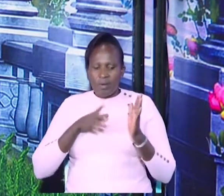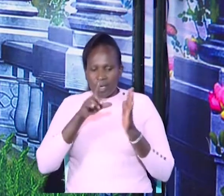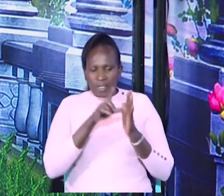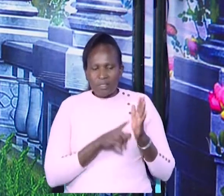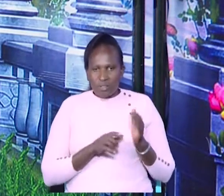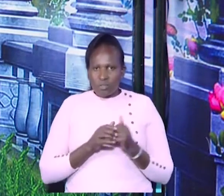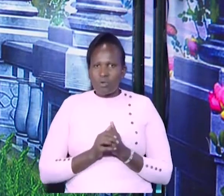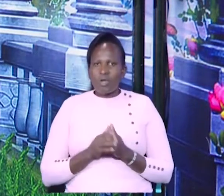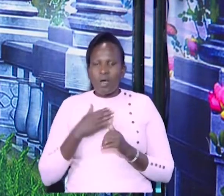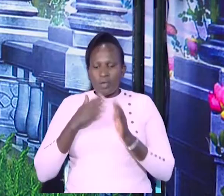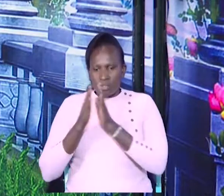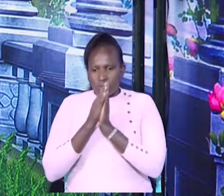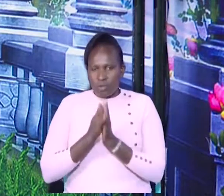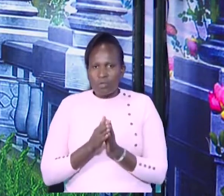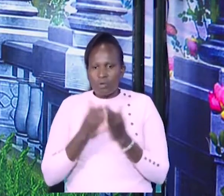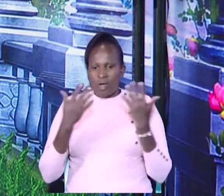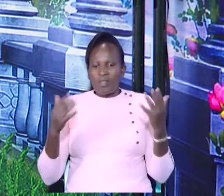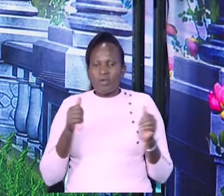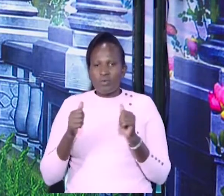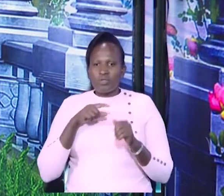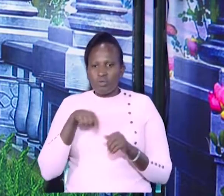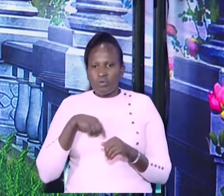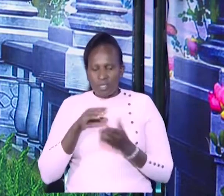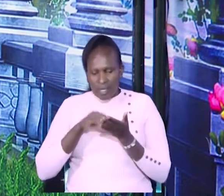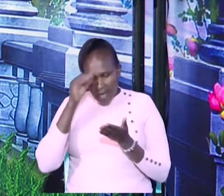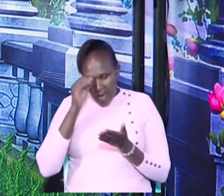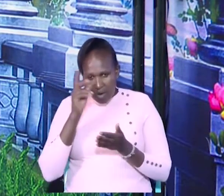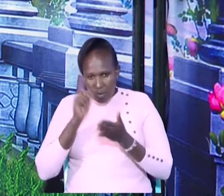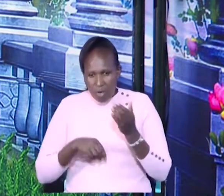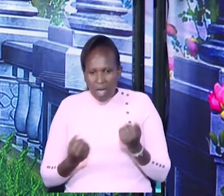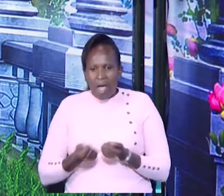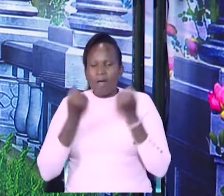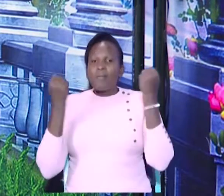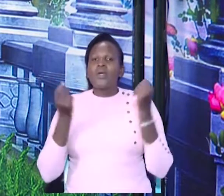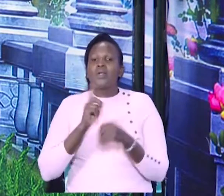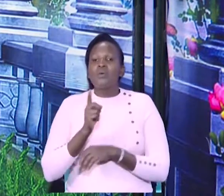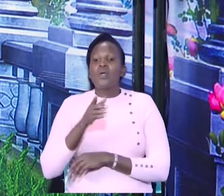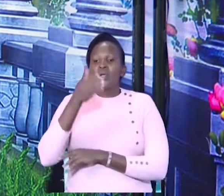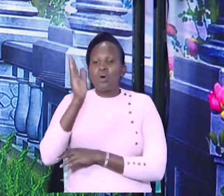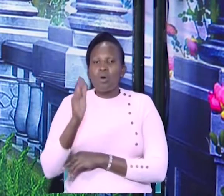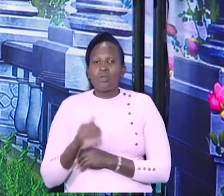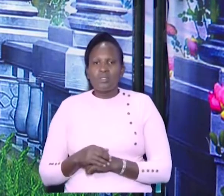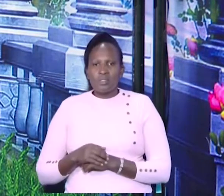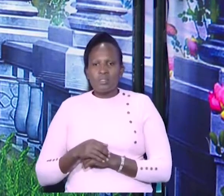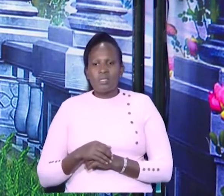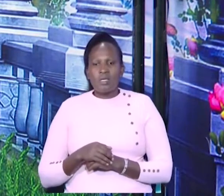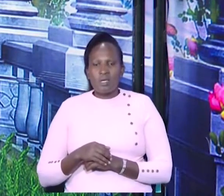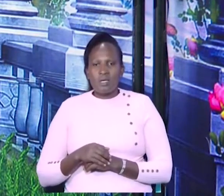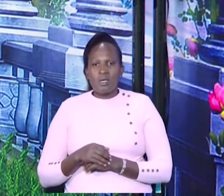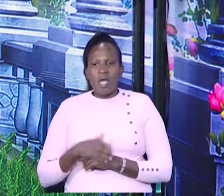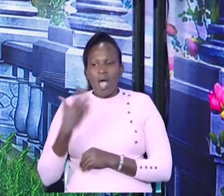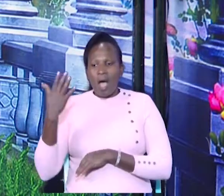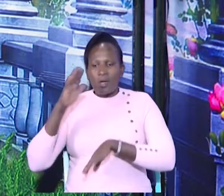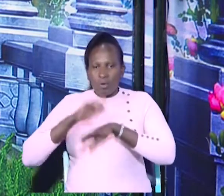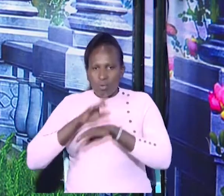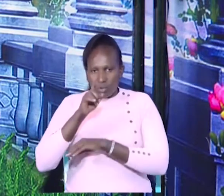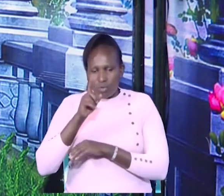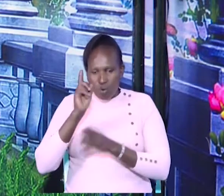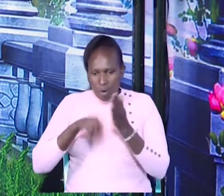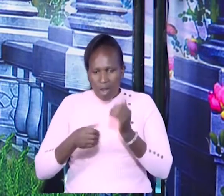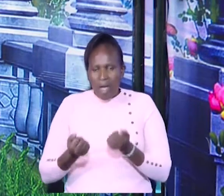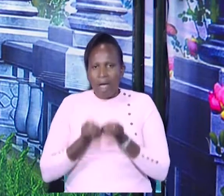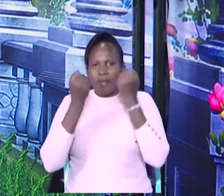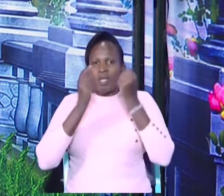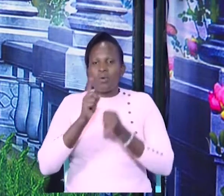our story today, kuna mambo ambayo tutaweza kujifundisha. What happens when God's hand is upon you? What happens